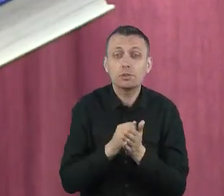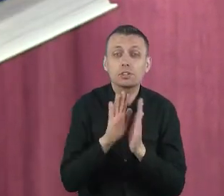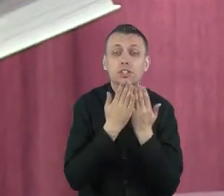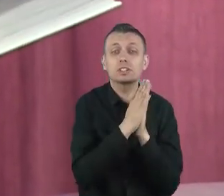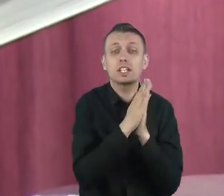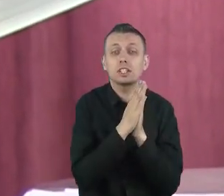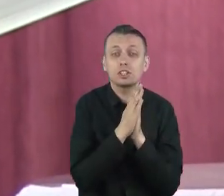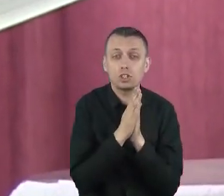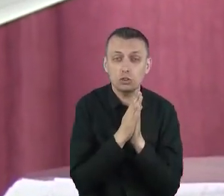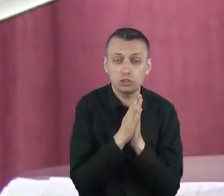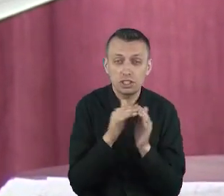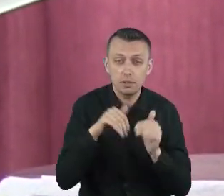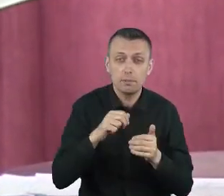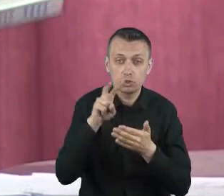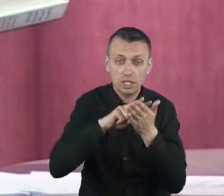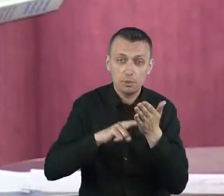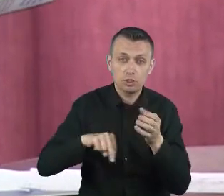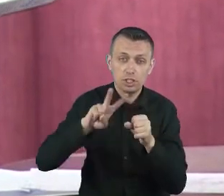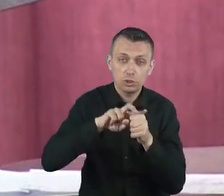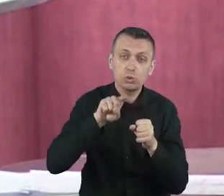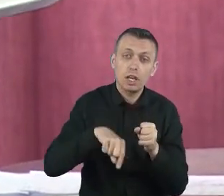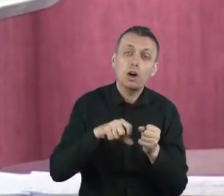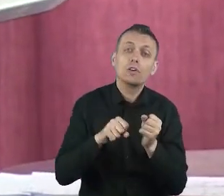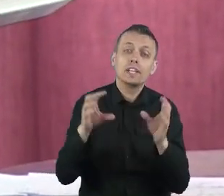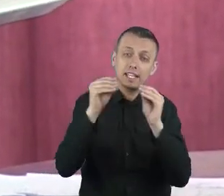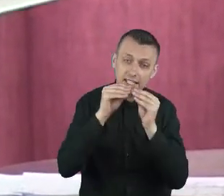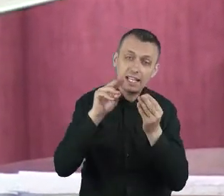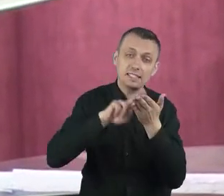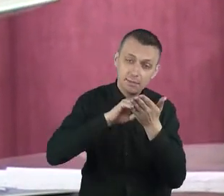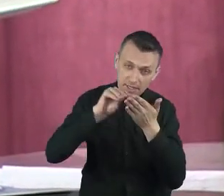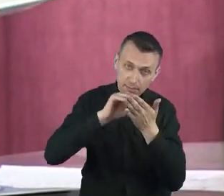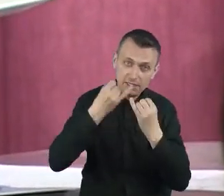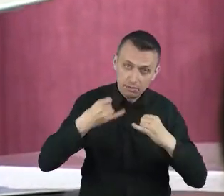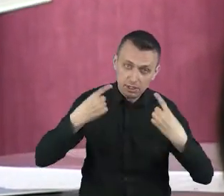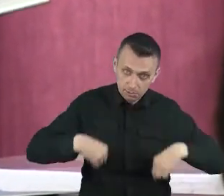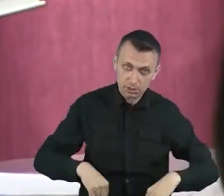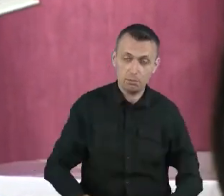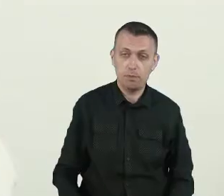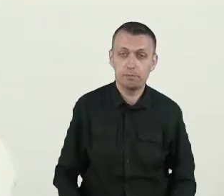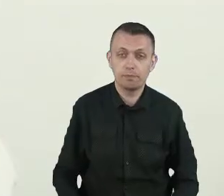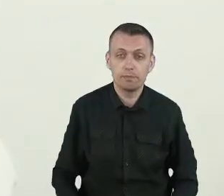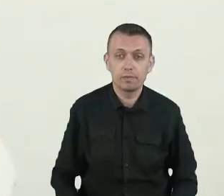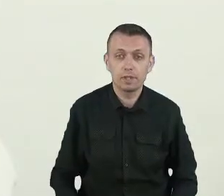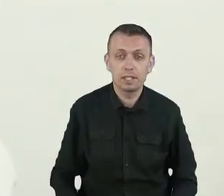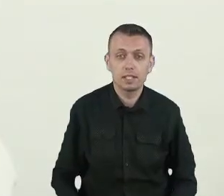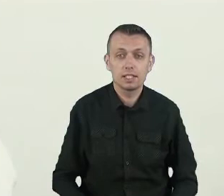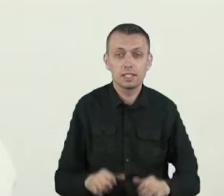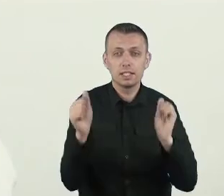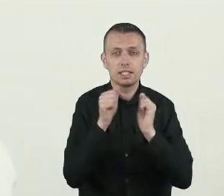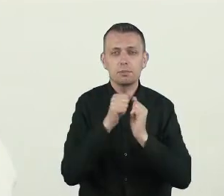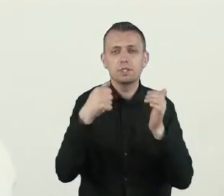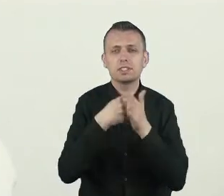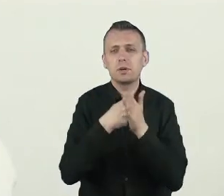której Piotr Pustelnik jest współautorem. Dla Wiadomości Dnia Radosław Wąs. Mocne uderzenia na